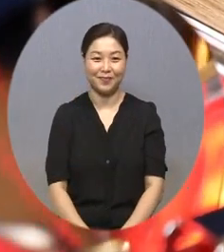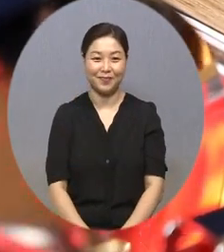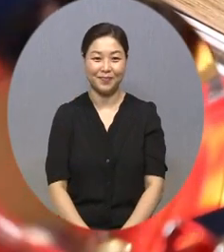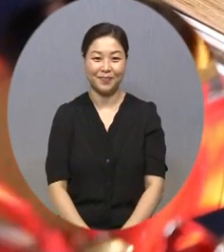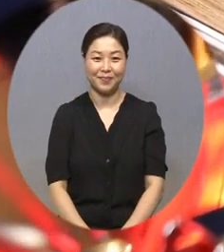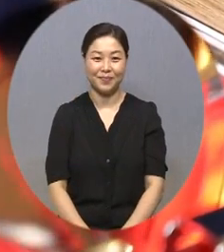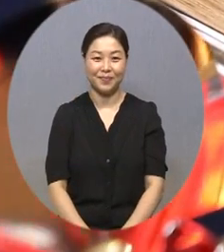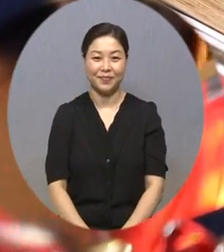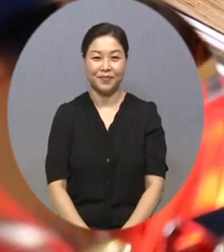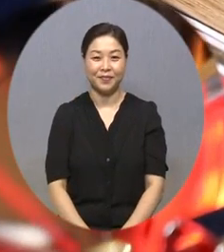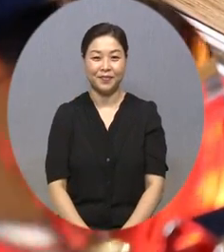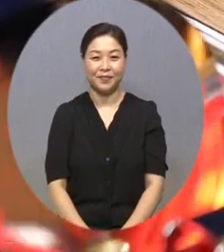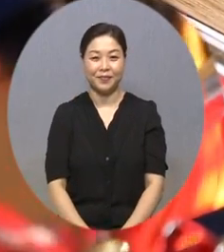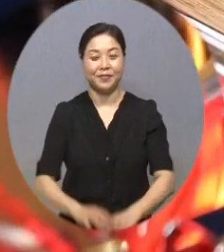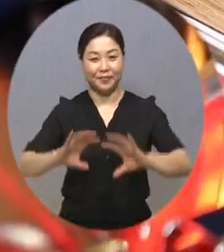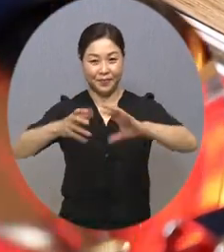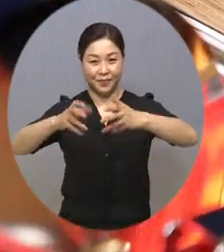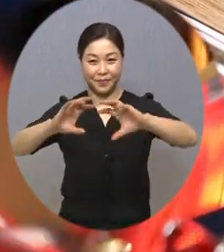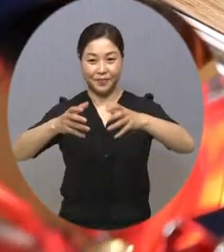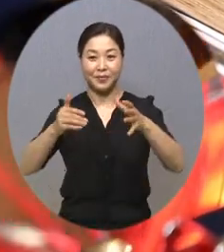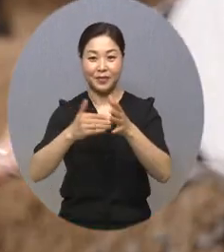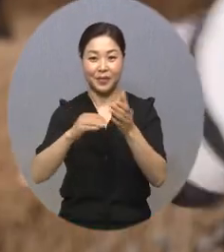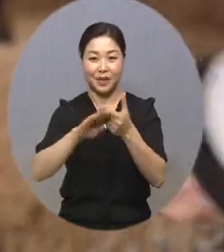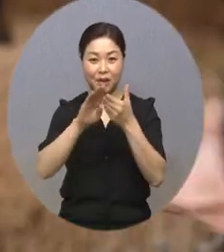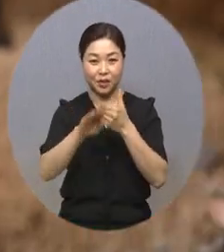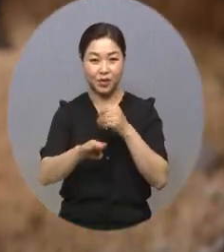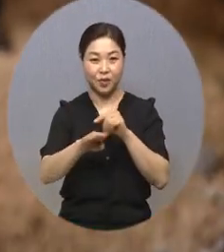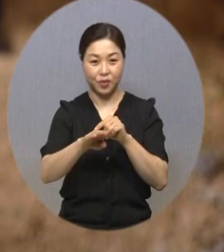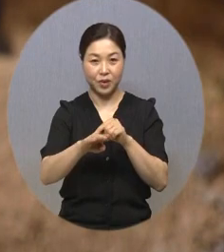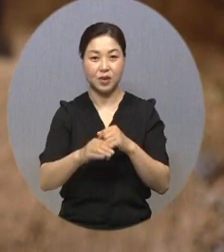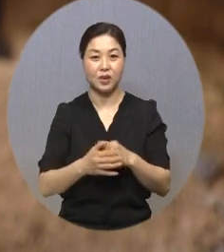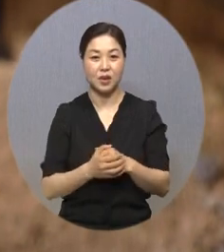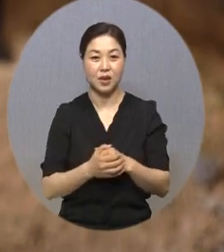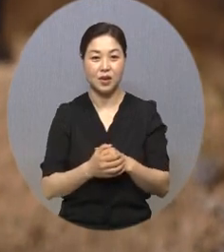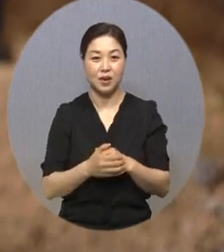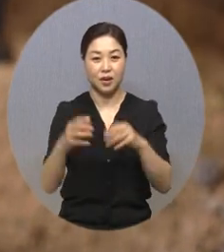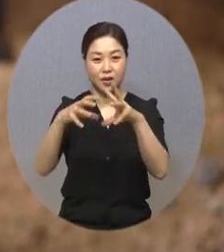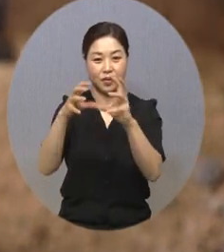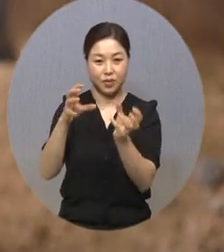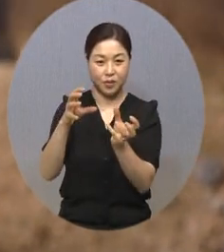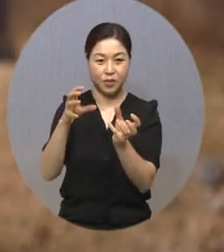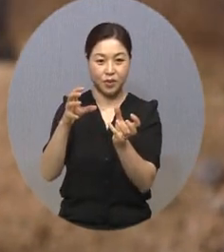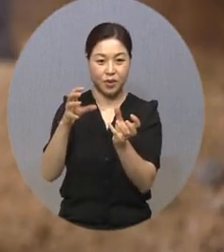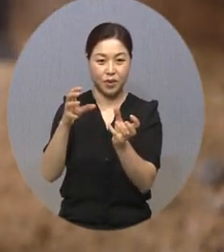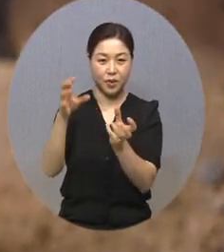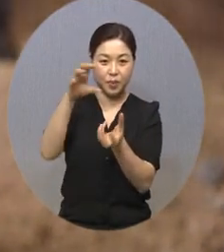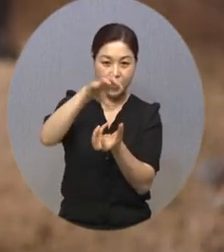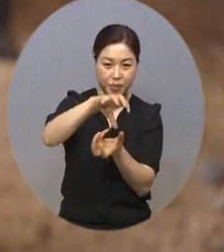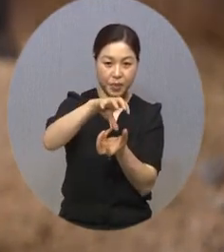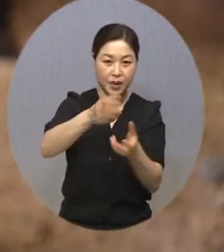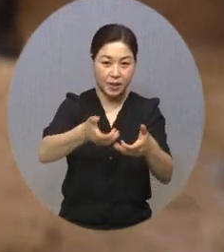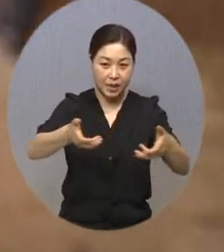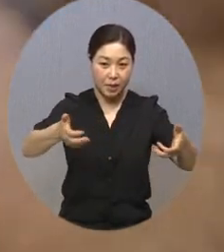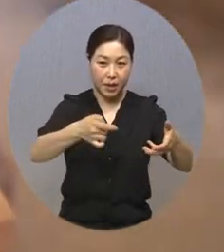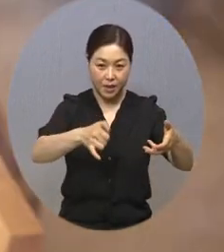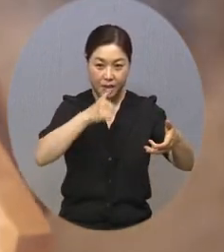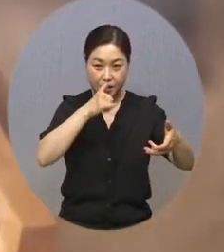커피가 덮었으면 3 너는 크고 각이 후기를 최 반해 내려옵니다